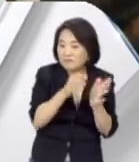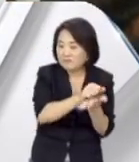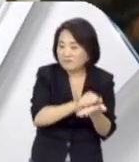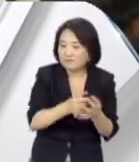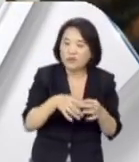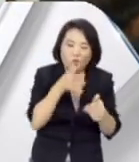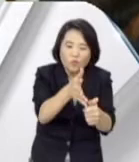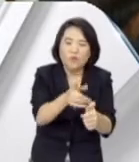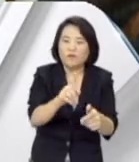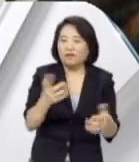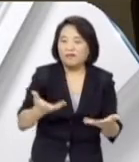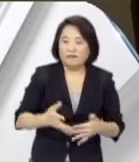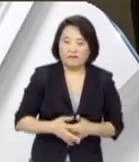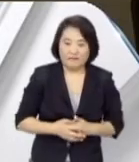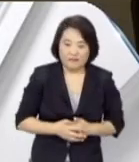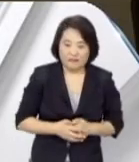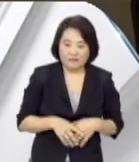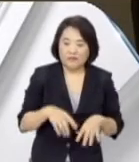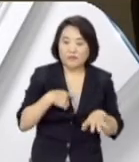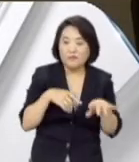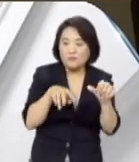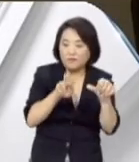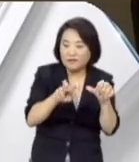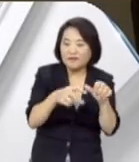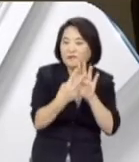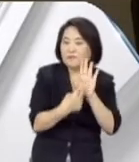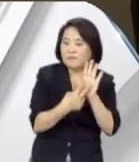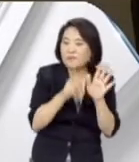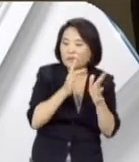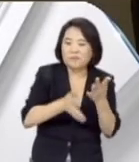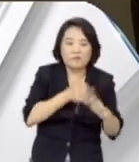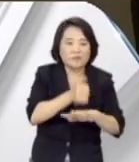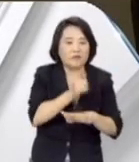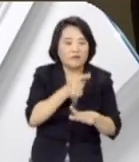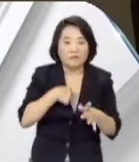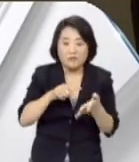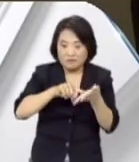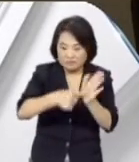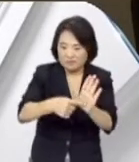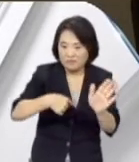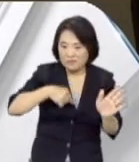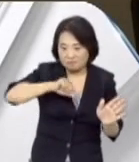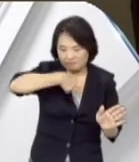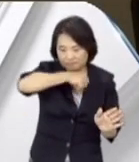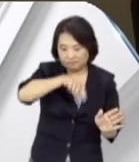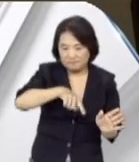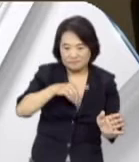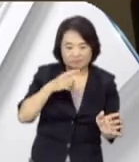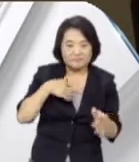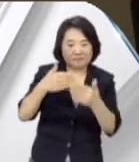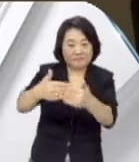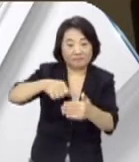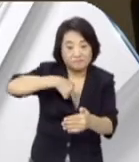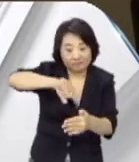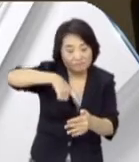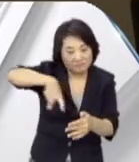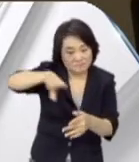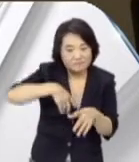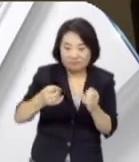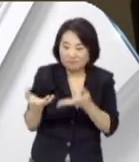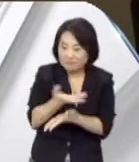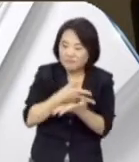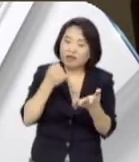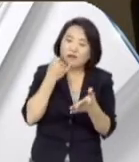相关议题。 520的演讲其实已经展现了我们可以有的最大